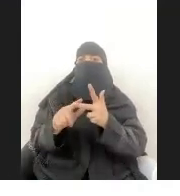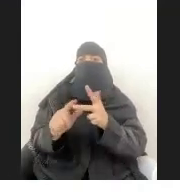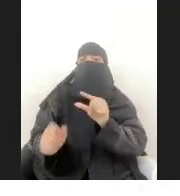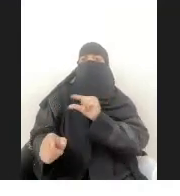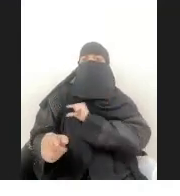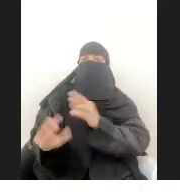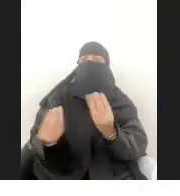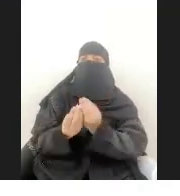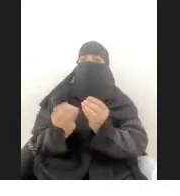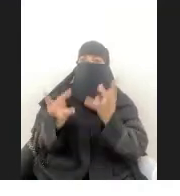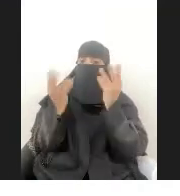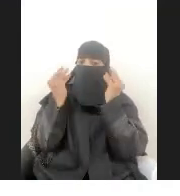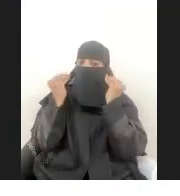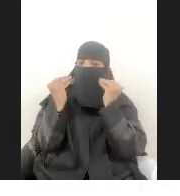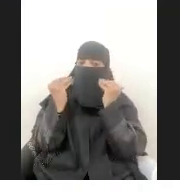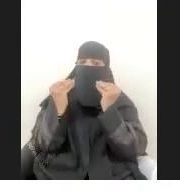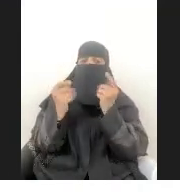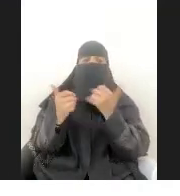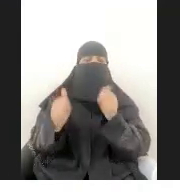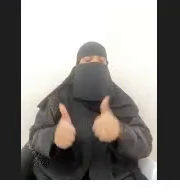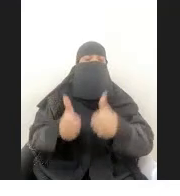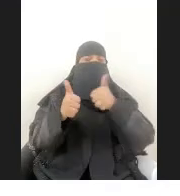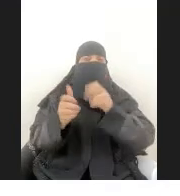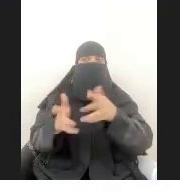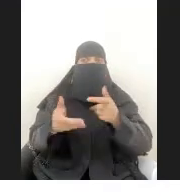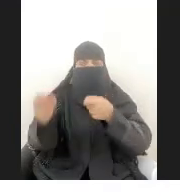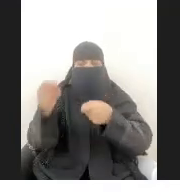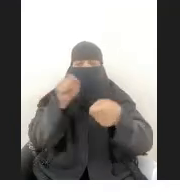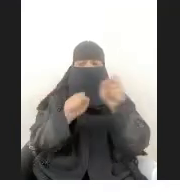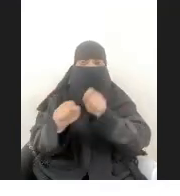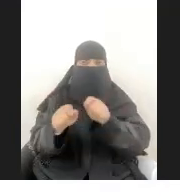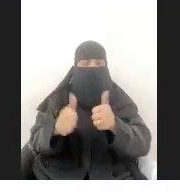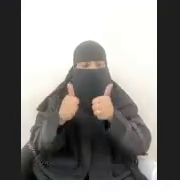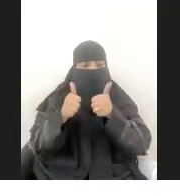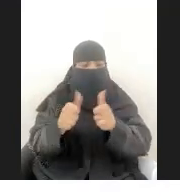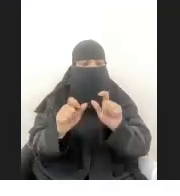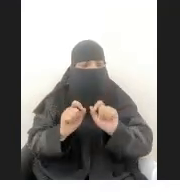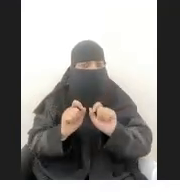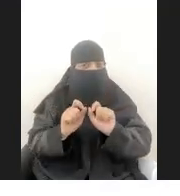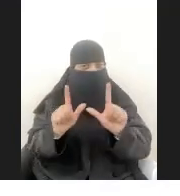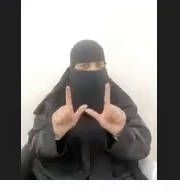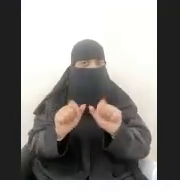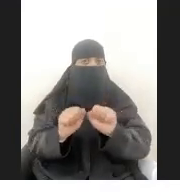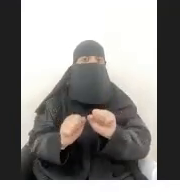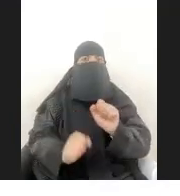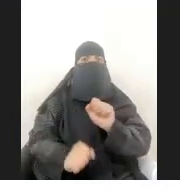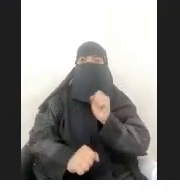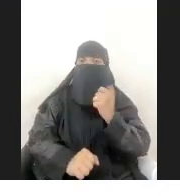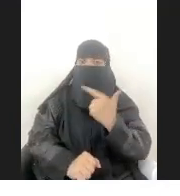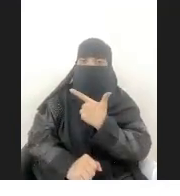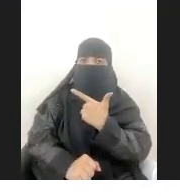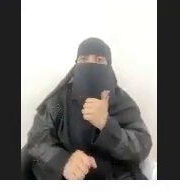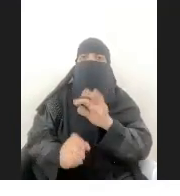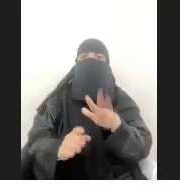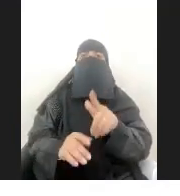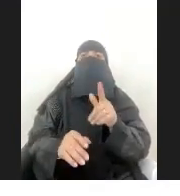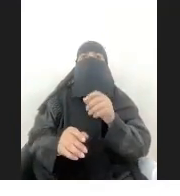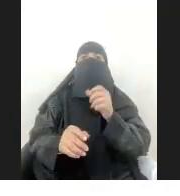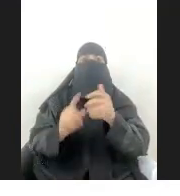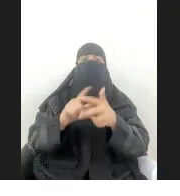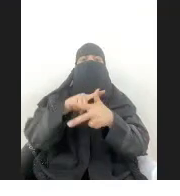عشان نقدر إنه إحنا نصمم صح لازم نحط في عين اعتبار هذه ثلاث أنواع من